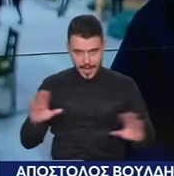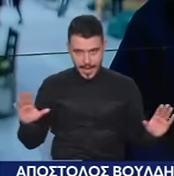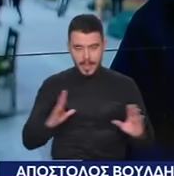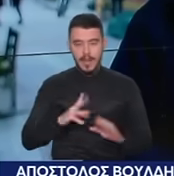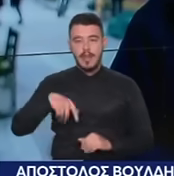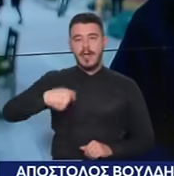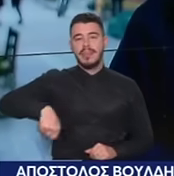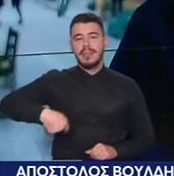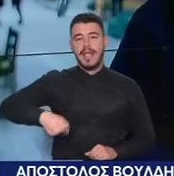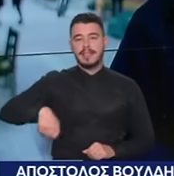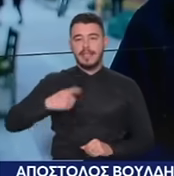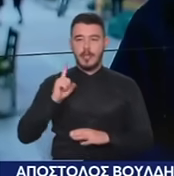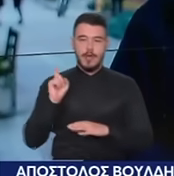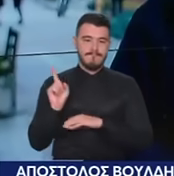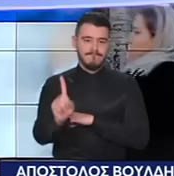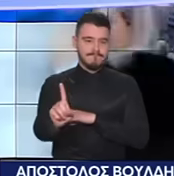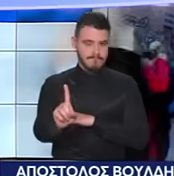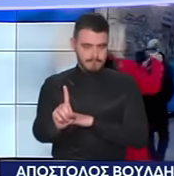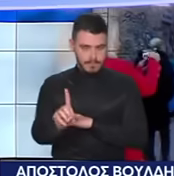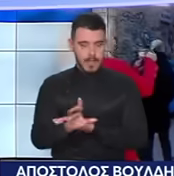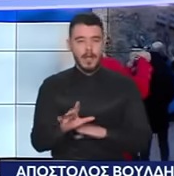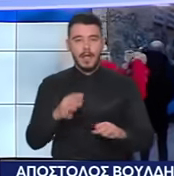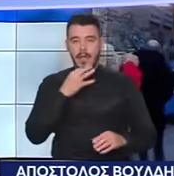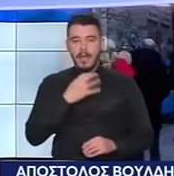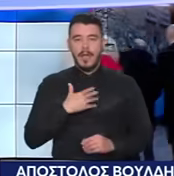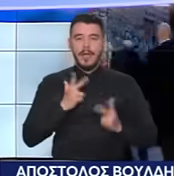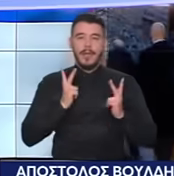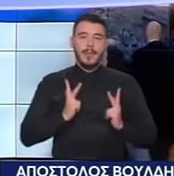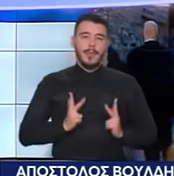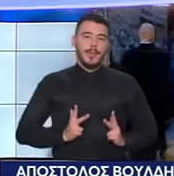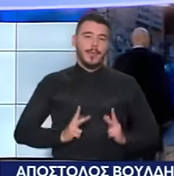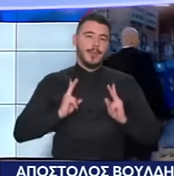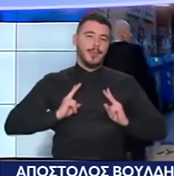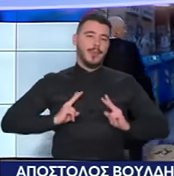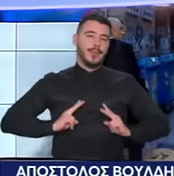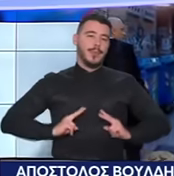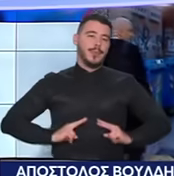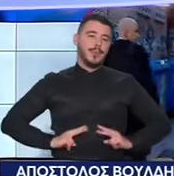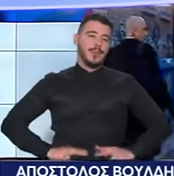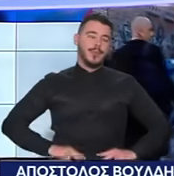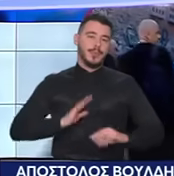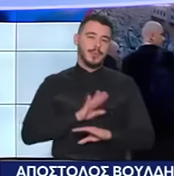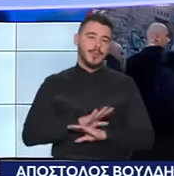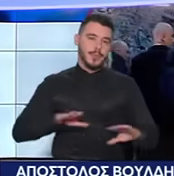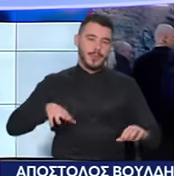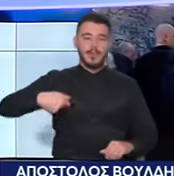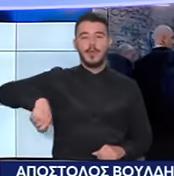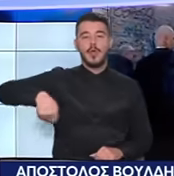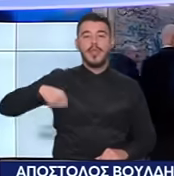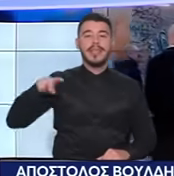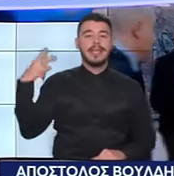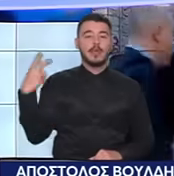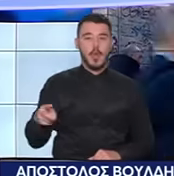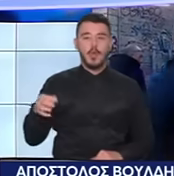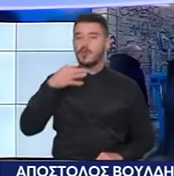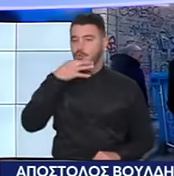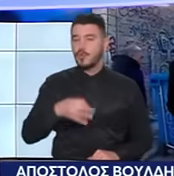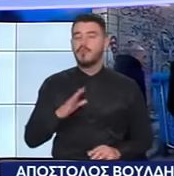Πάτρας, φαινόταν ανακουφισμένος. Το ίδιο ανέφερε και ο δικηγόρος του, λέγοντας ότι